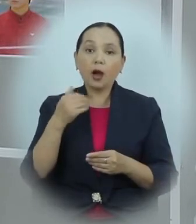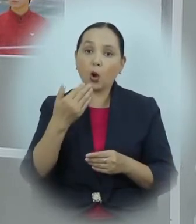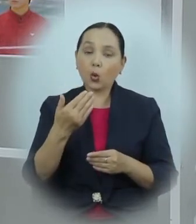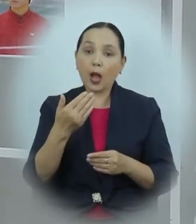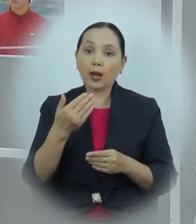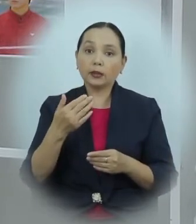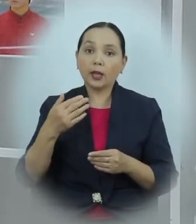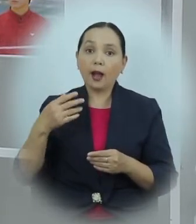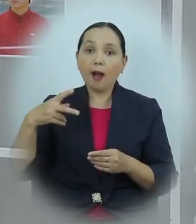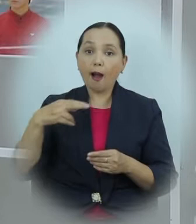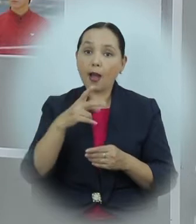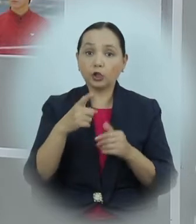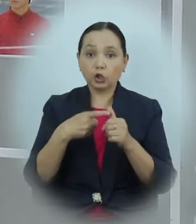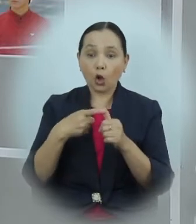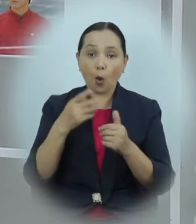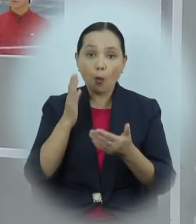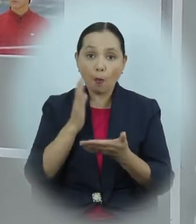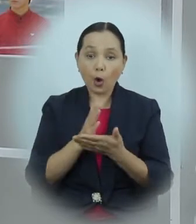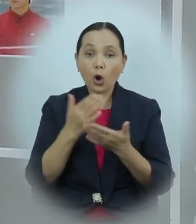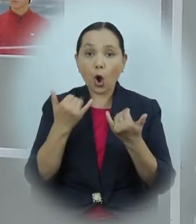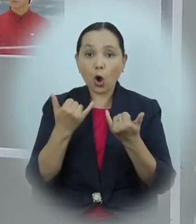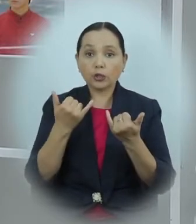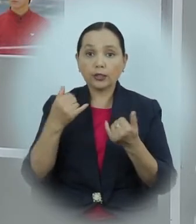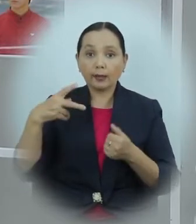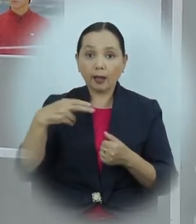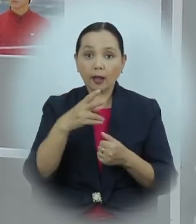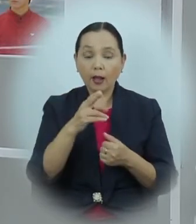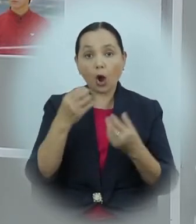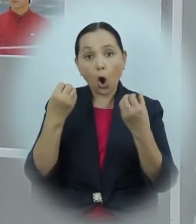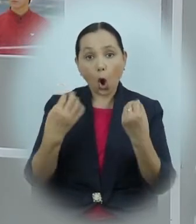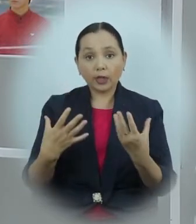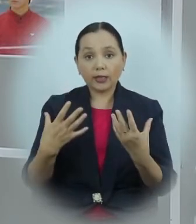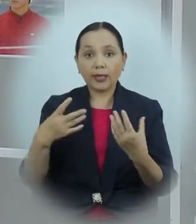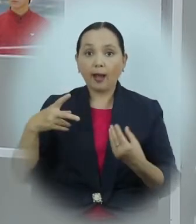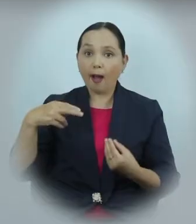hamma qaychining nomi bor, ya'ni hozirgi ushlagan qaychimizning nomi oddiy qaychi.